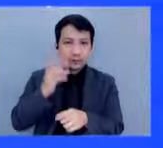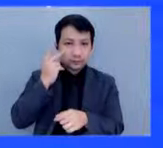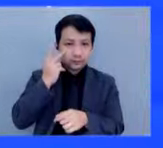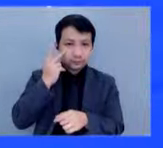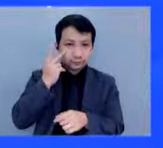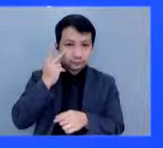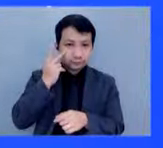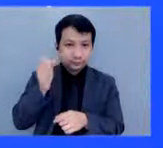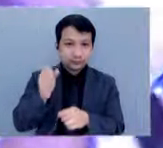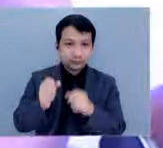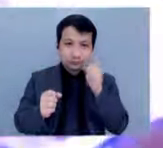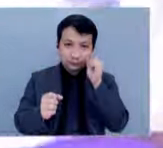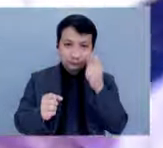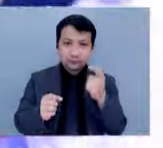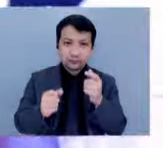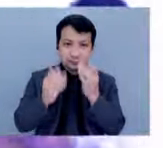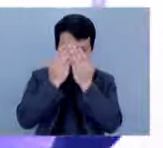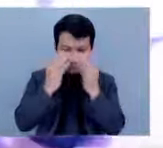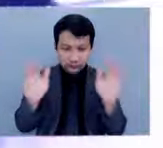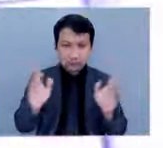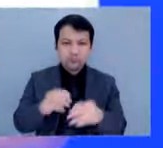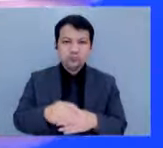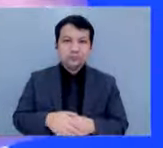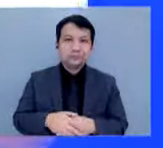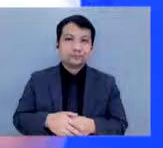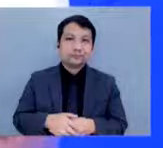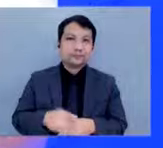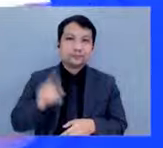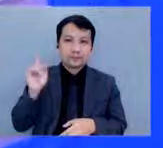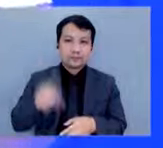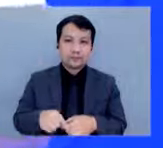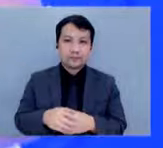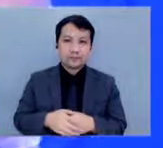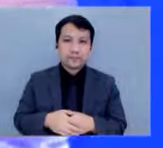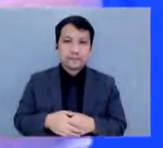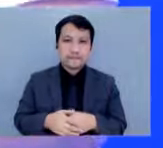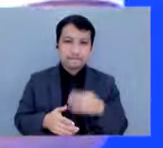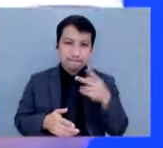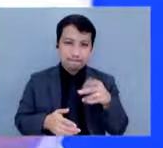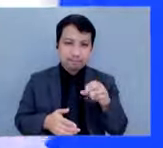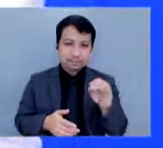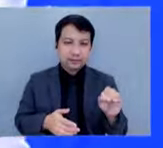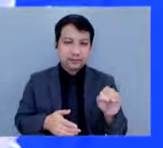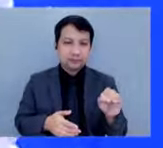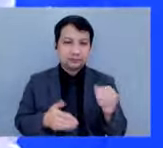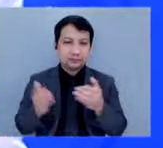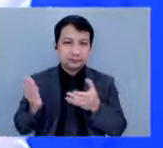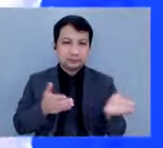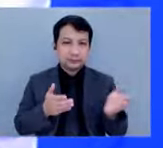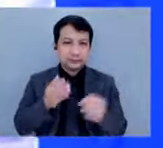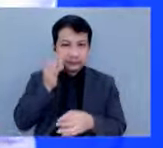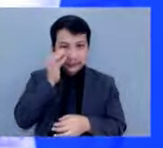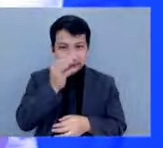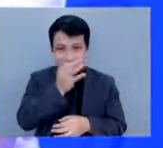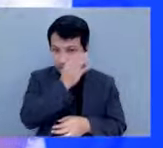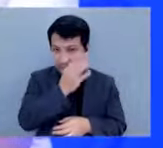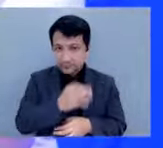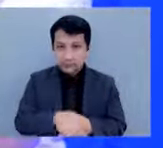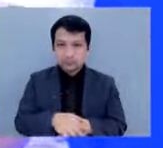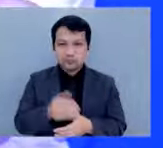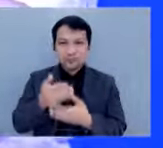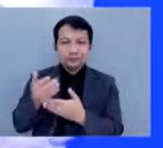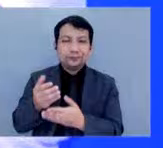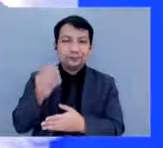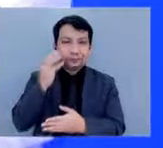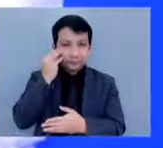Eid Bulaga. Busing para ano na si Busing! Si Kiko! May dala pang flowers para kay